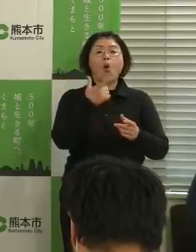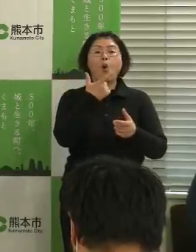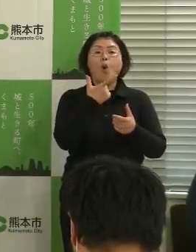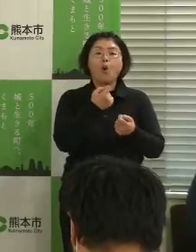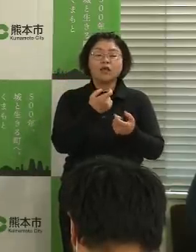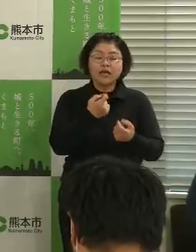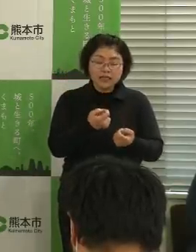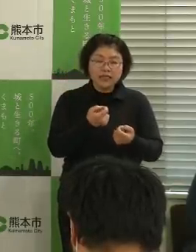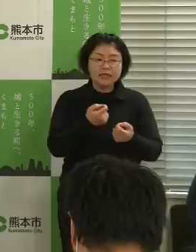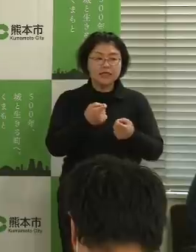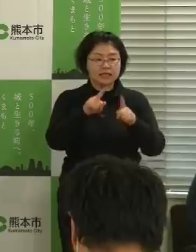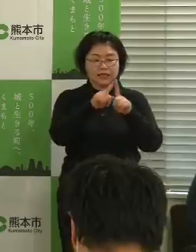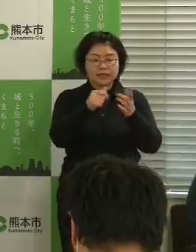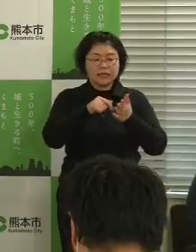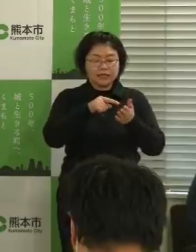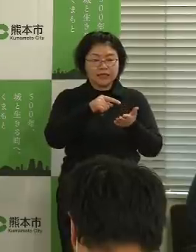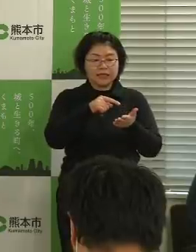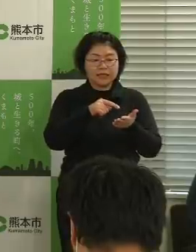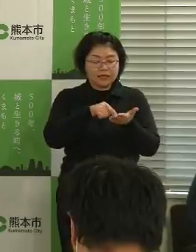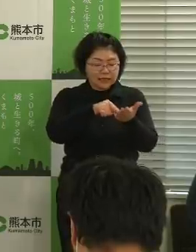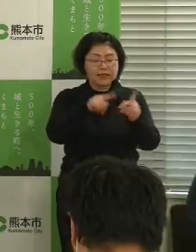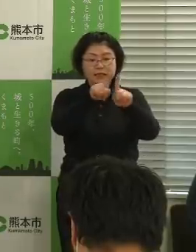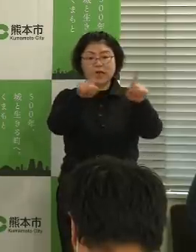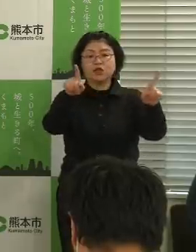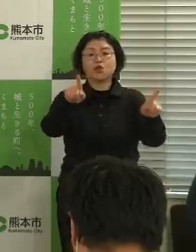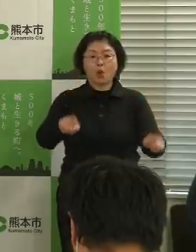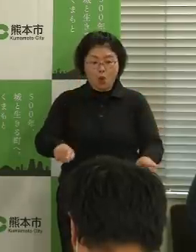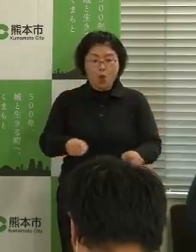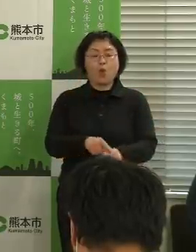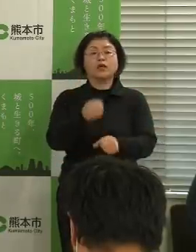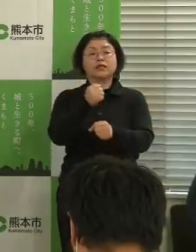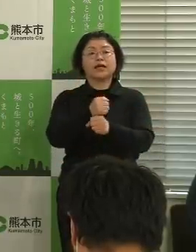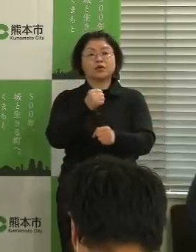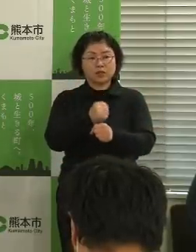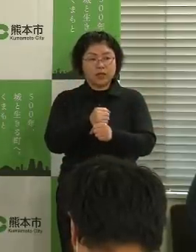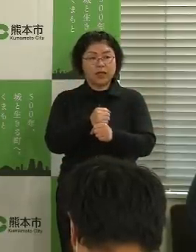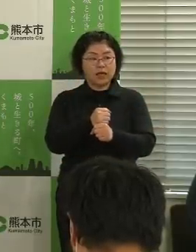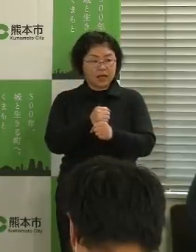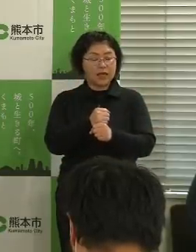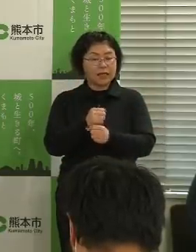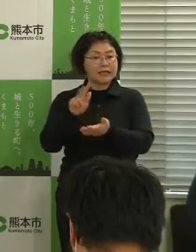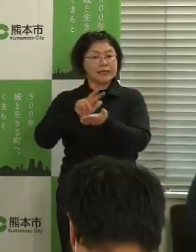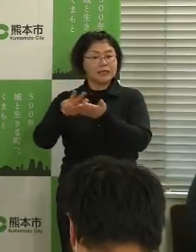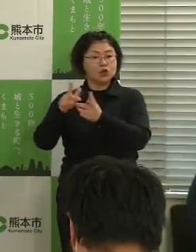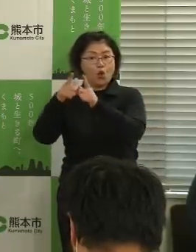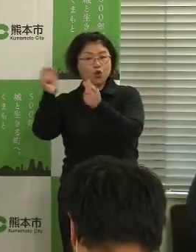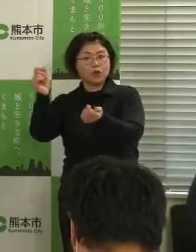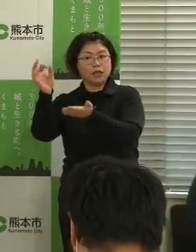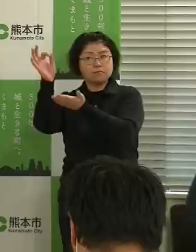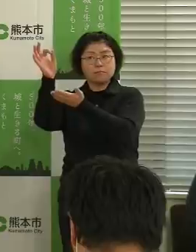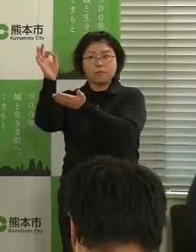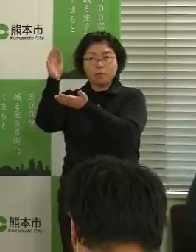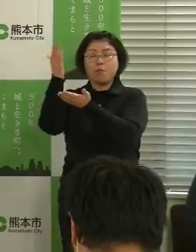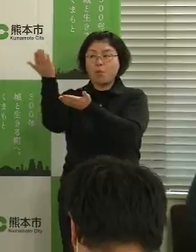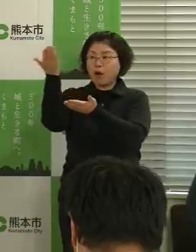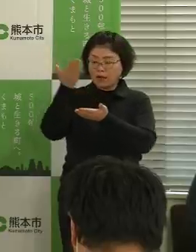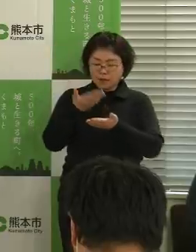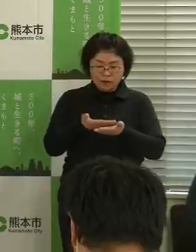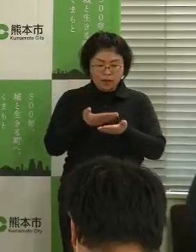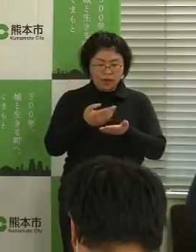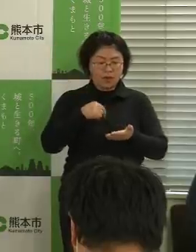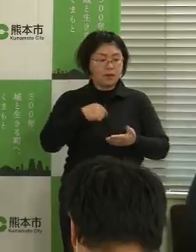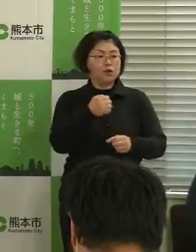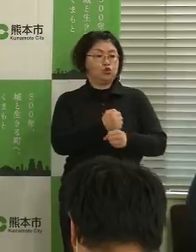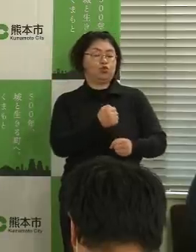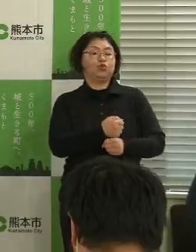あの発送するにしてもですね、十分なあの資料がなく発送するということはできませんので、まあ、その辺のことを考え